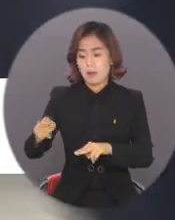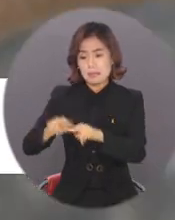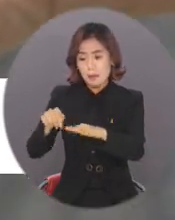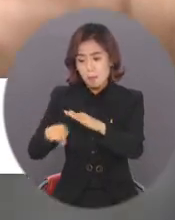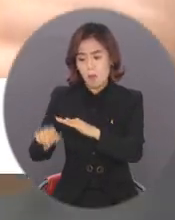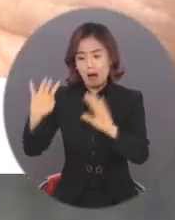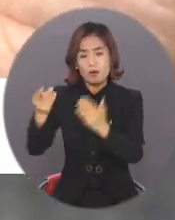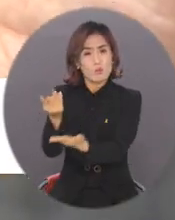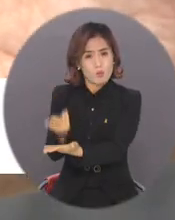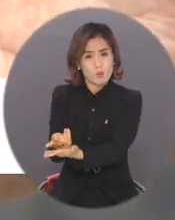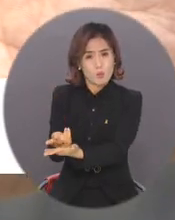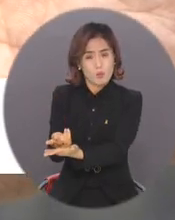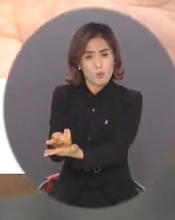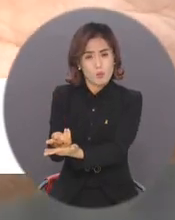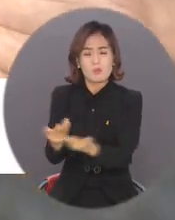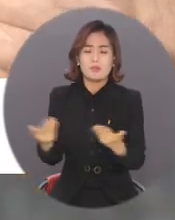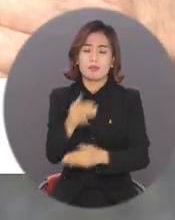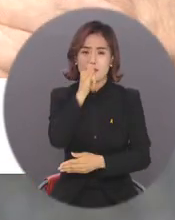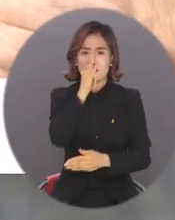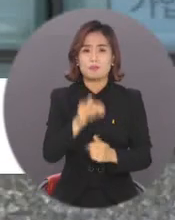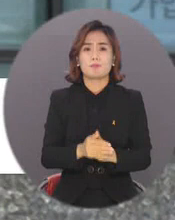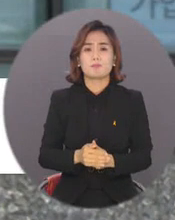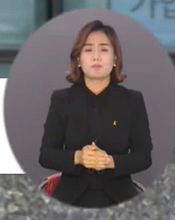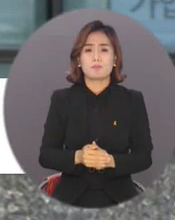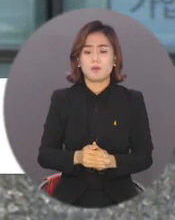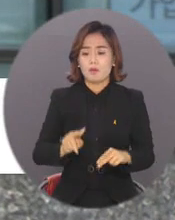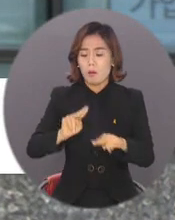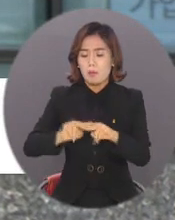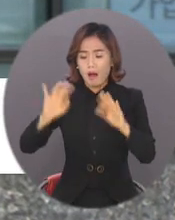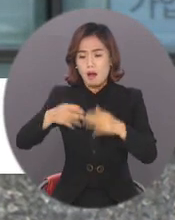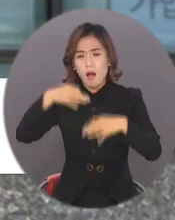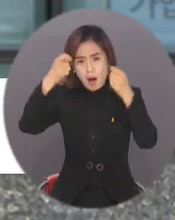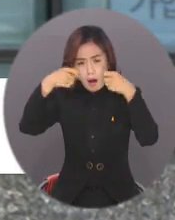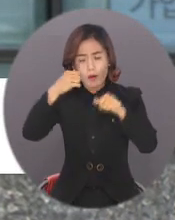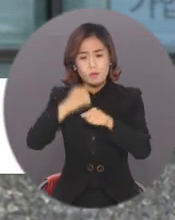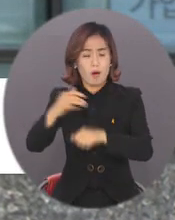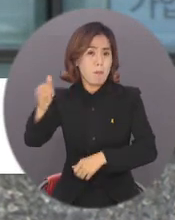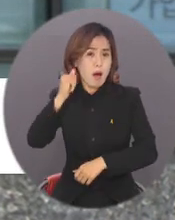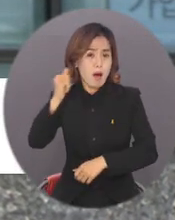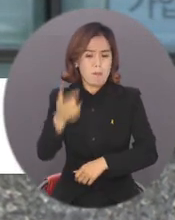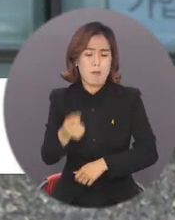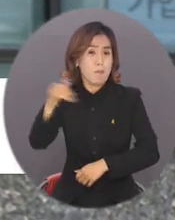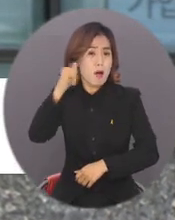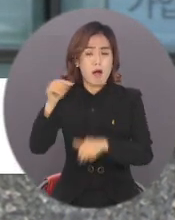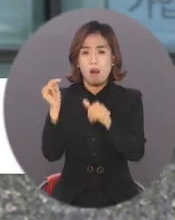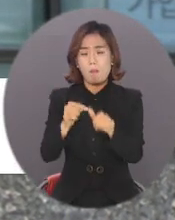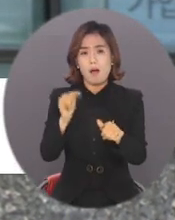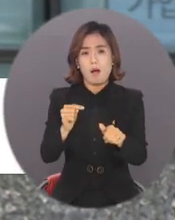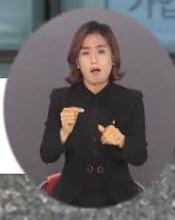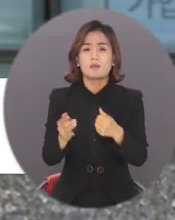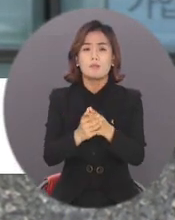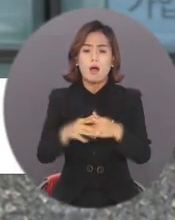여기 밑에 애기 눕혀놓고 그냥 있었어요. 옆에서 애기는 보채는데 전화는 빨리빨리 받으라고 재촉을